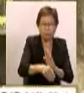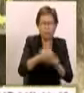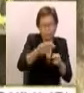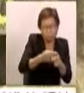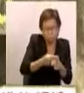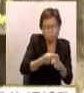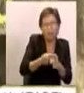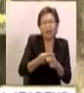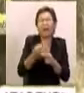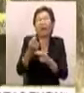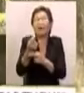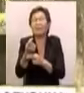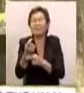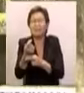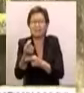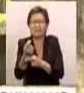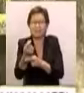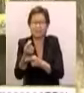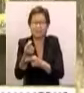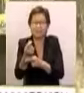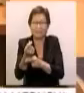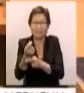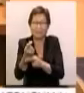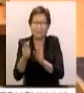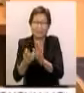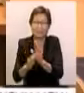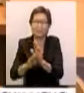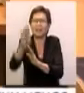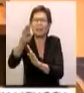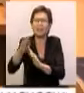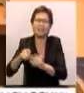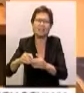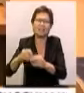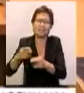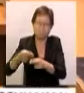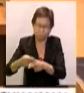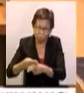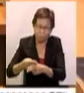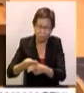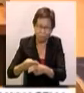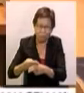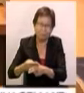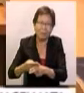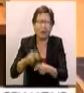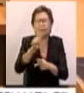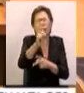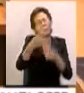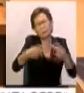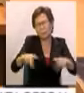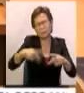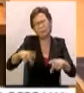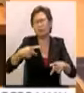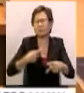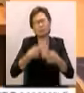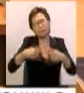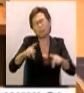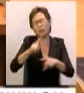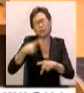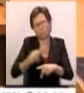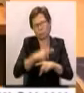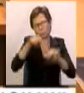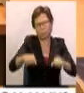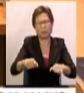Jadi walau di mana-mana pasaran pun, okay, kita boleh mendapatkan keuntungan.